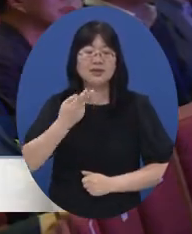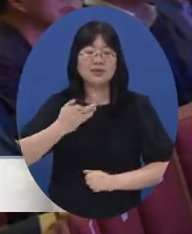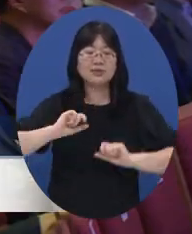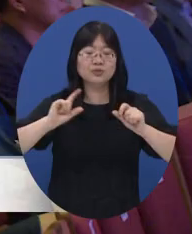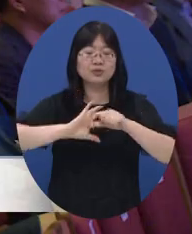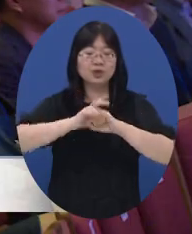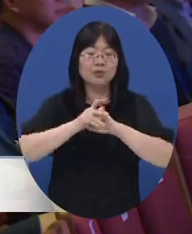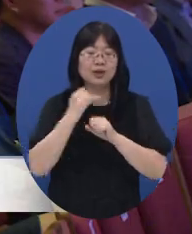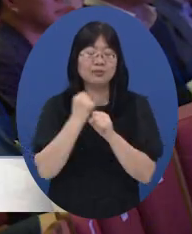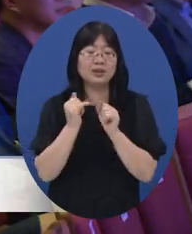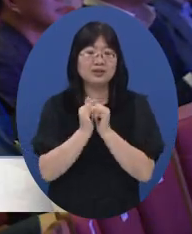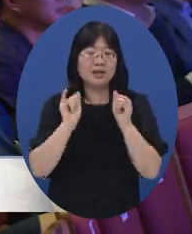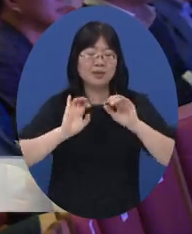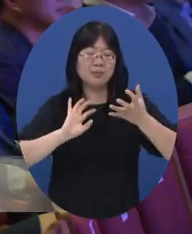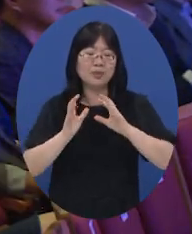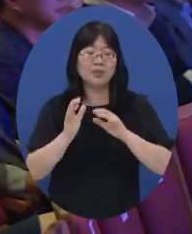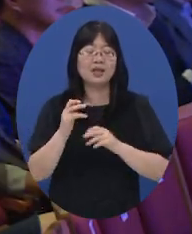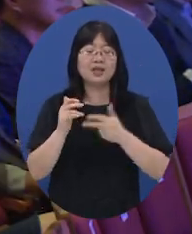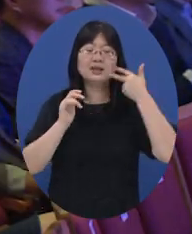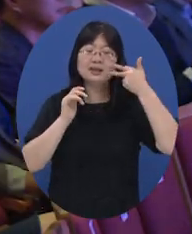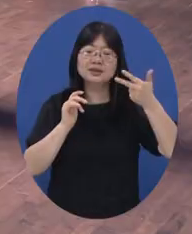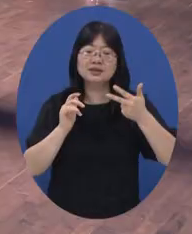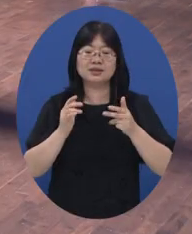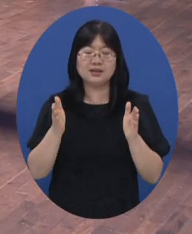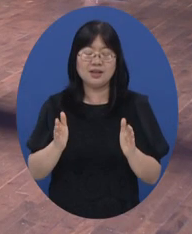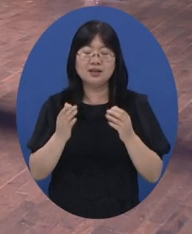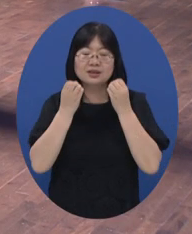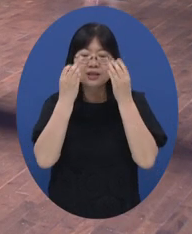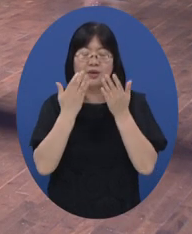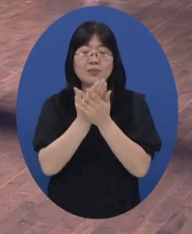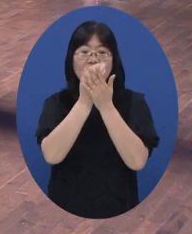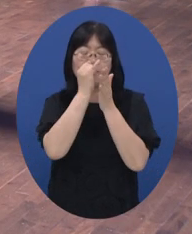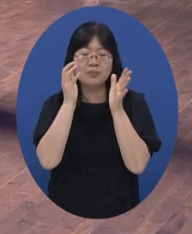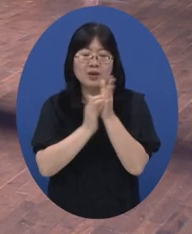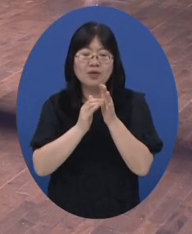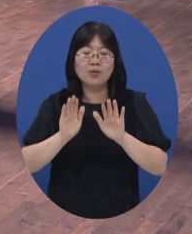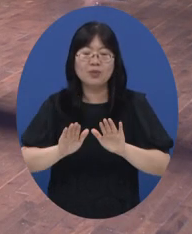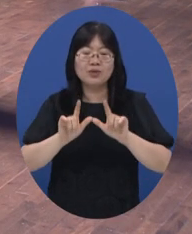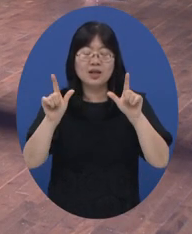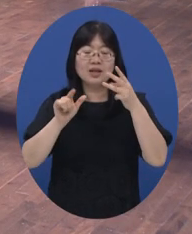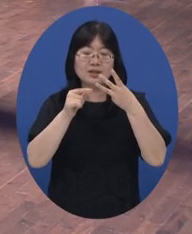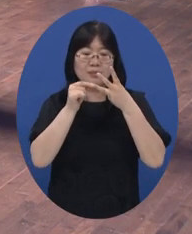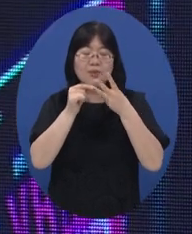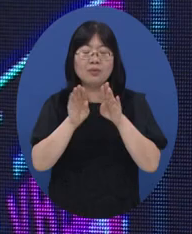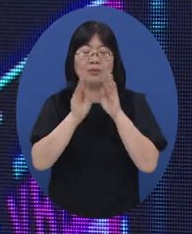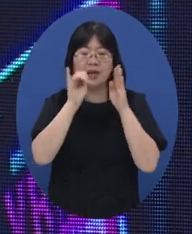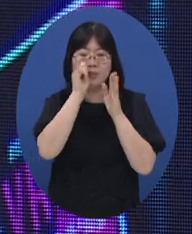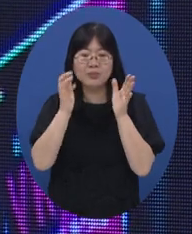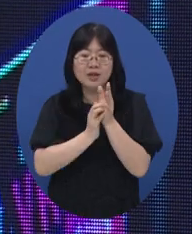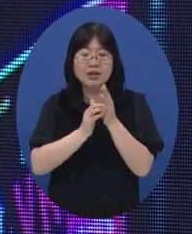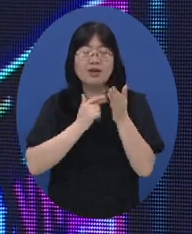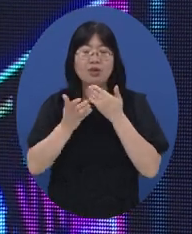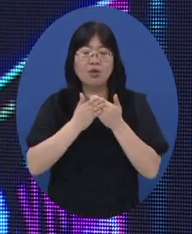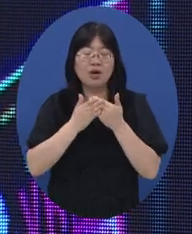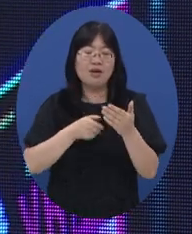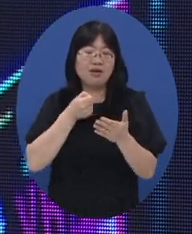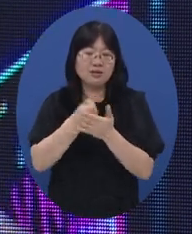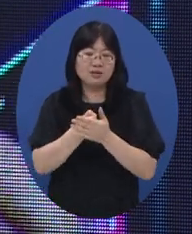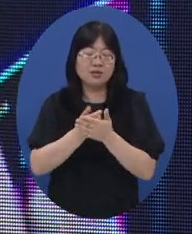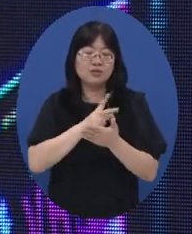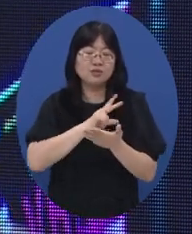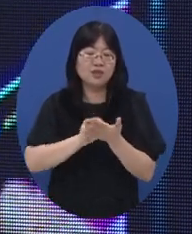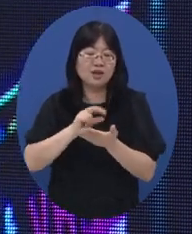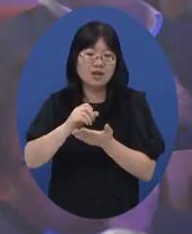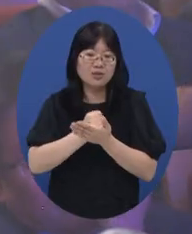개발자 포럼이 7일간의 대장정에 돌입했습니다. 올해 세 번째로 마련된 이번 행사는 경험의 확장이라는 주제로